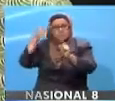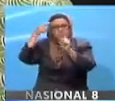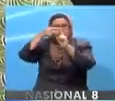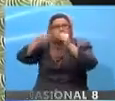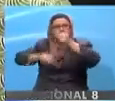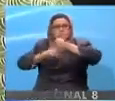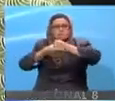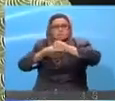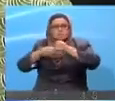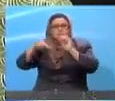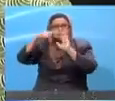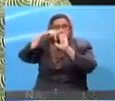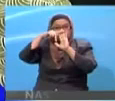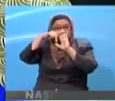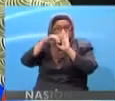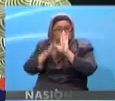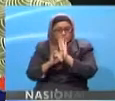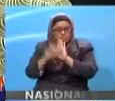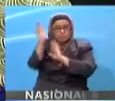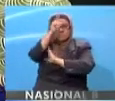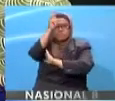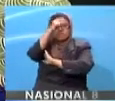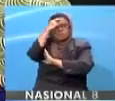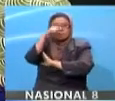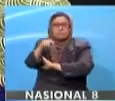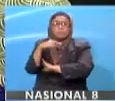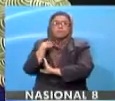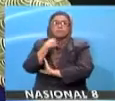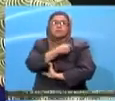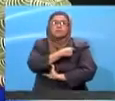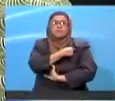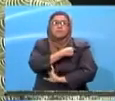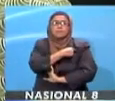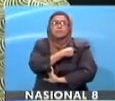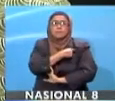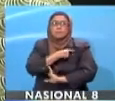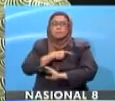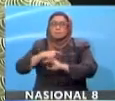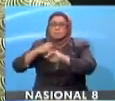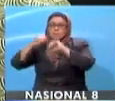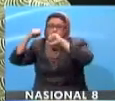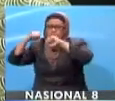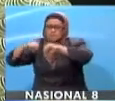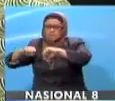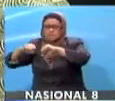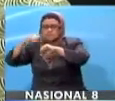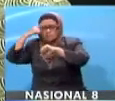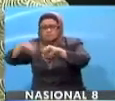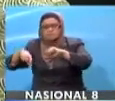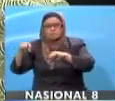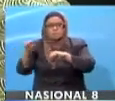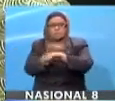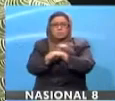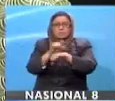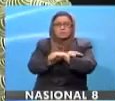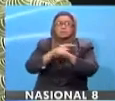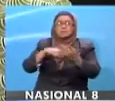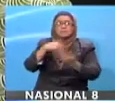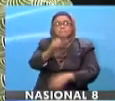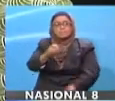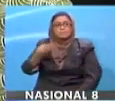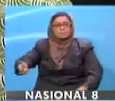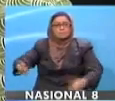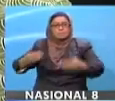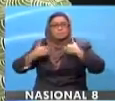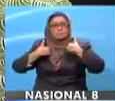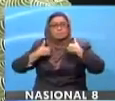Polisi kerajaan adalah untuk kita seboleh mungkin kita menggunakan kemudahan yang sedia ada.